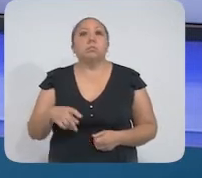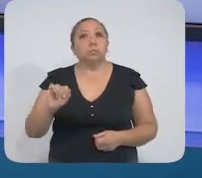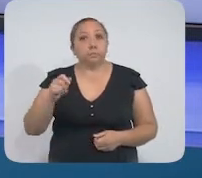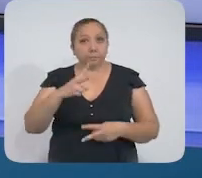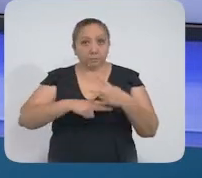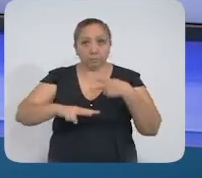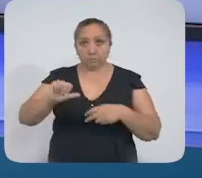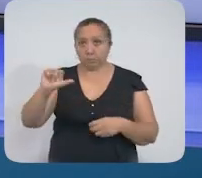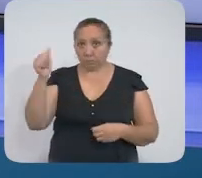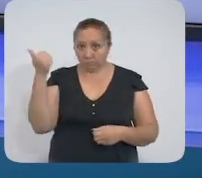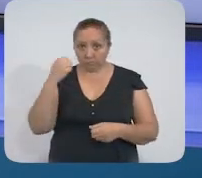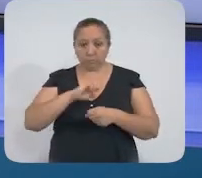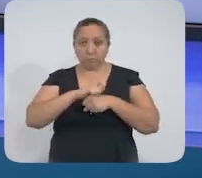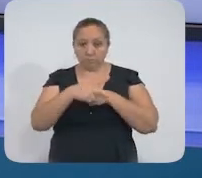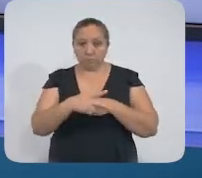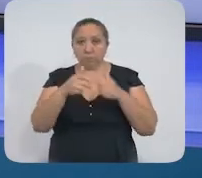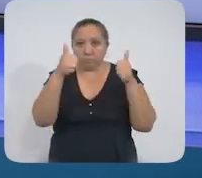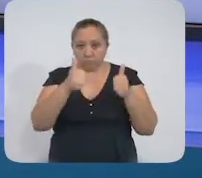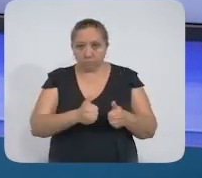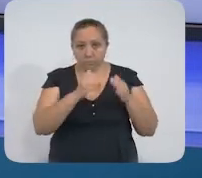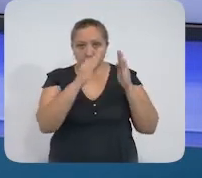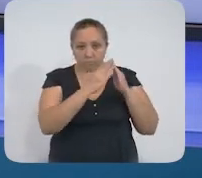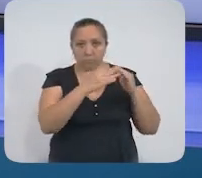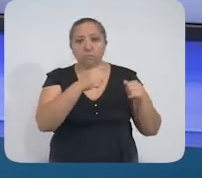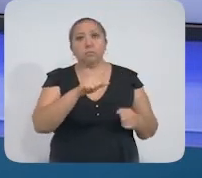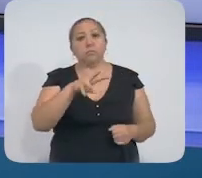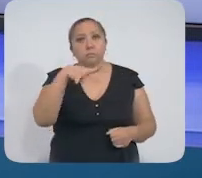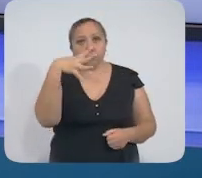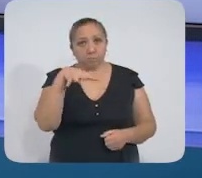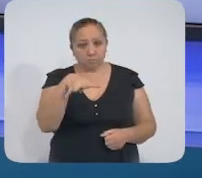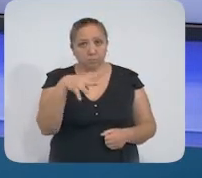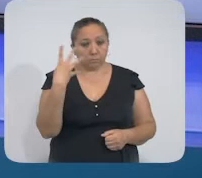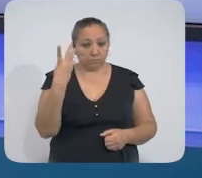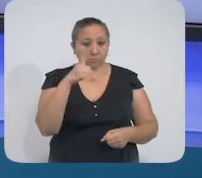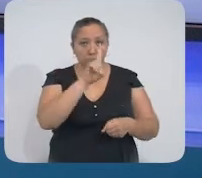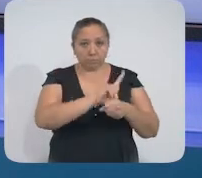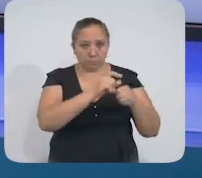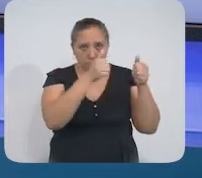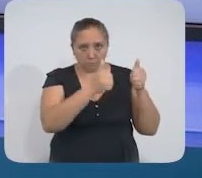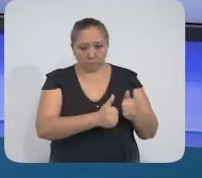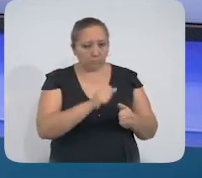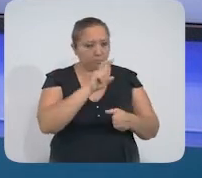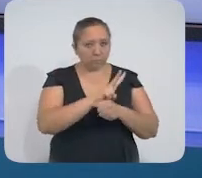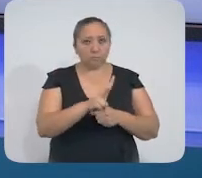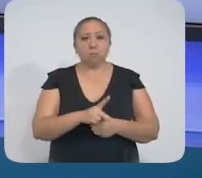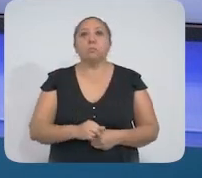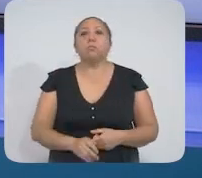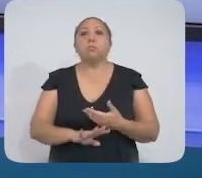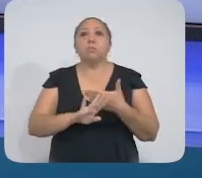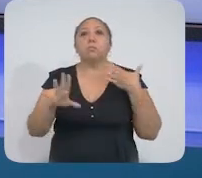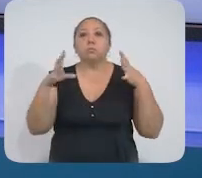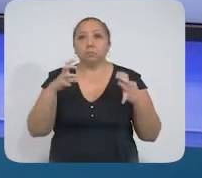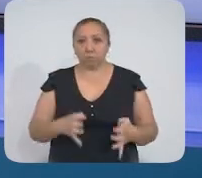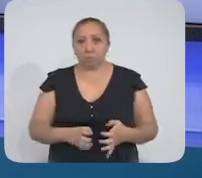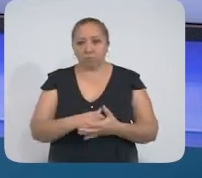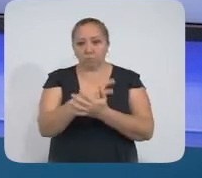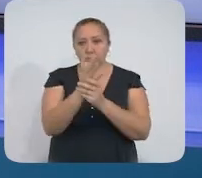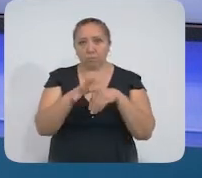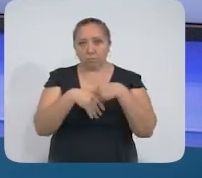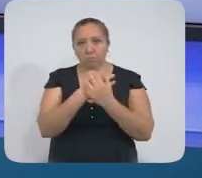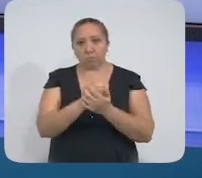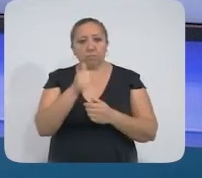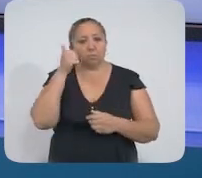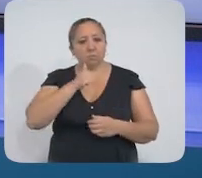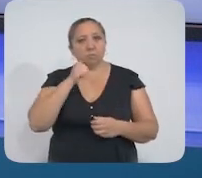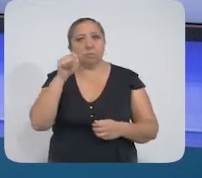ba handbil, wawman tzak. Konech kalantik se mako chihantak, kolero yonchahan, yete mako yano pahelanu pahtalilo. Le